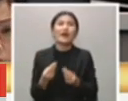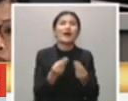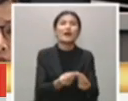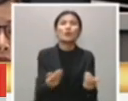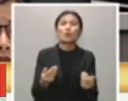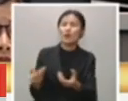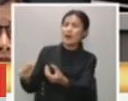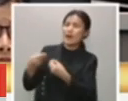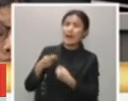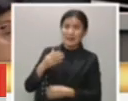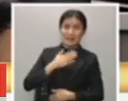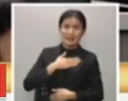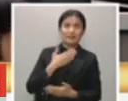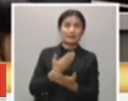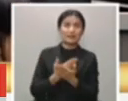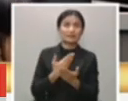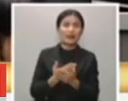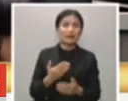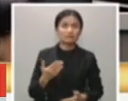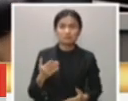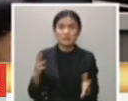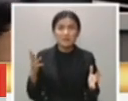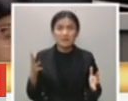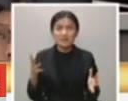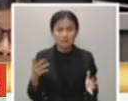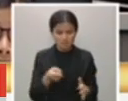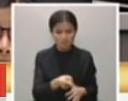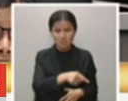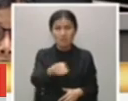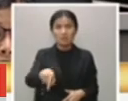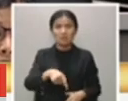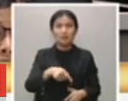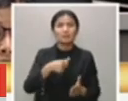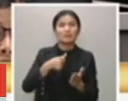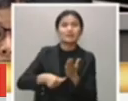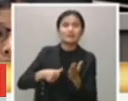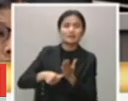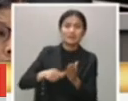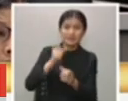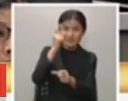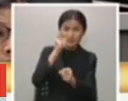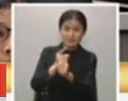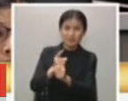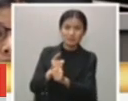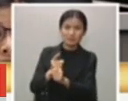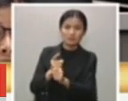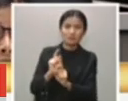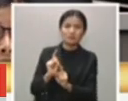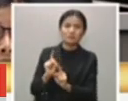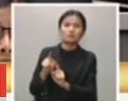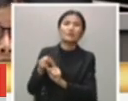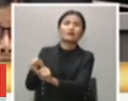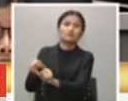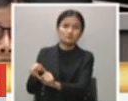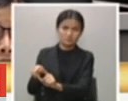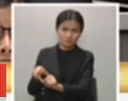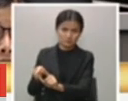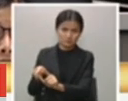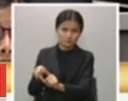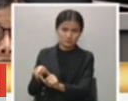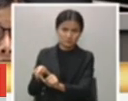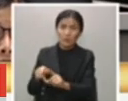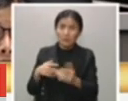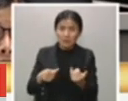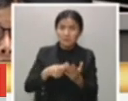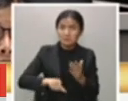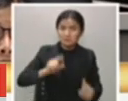ไม่มีตังค์ยังไม่มีเงินไปใช้ประโยชน์กับมันเนี่ยเสียภาษีปีหนึ่งพันหนึ่งโดนภาษีอันใหม่ของท่